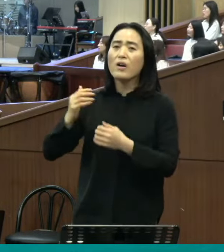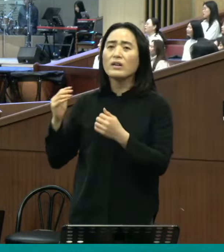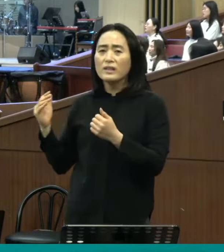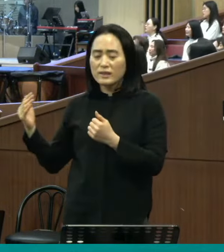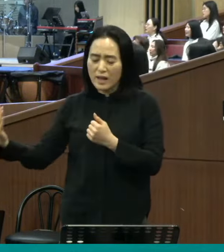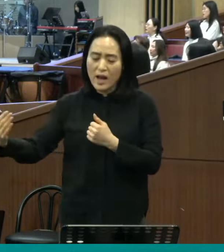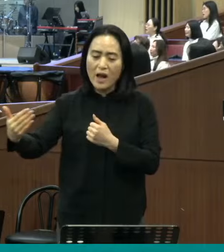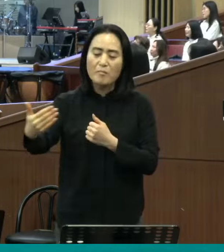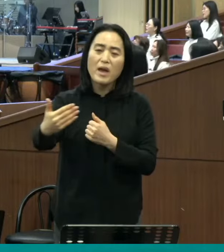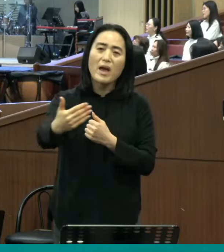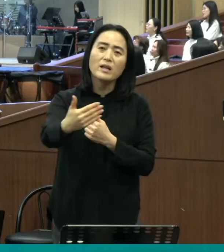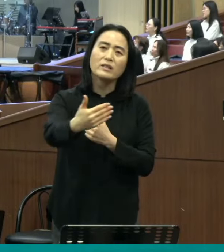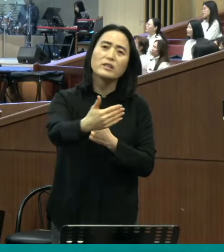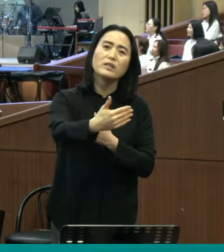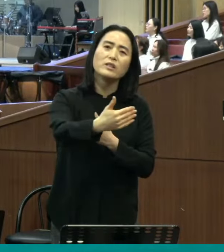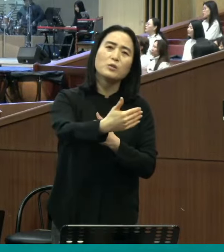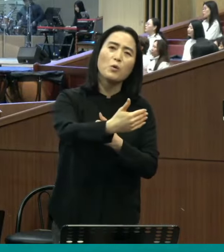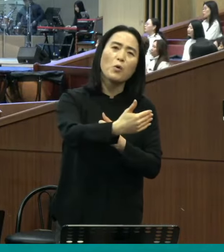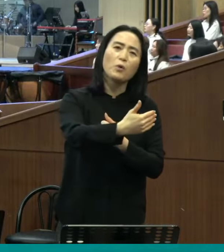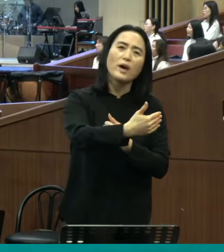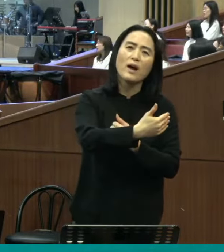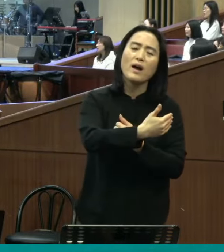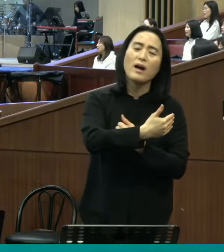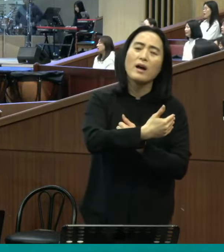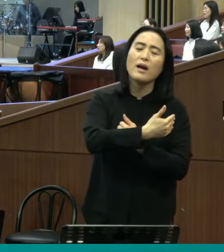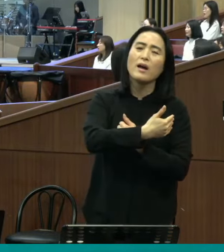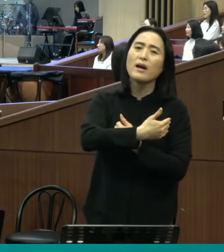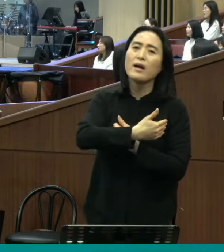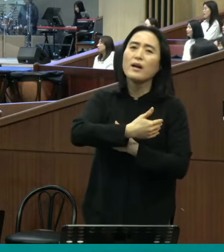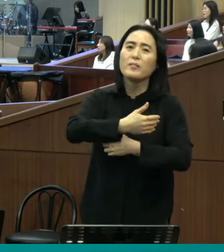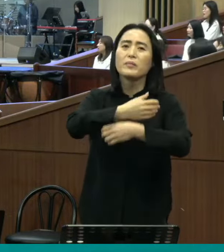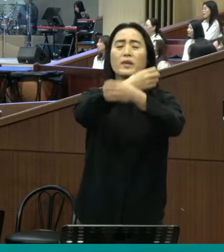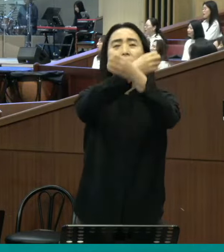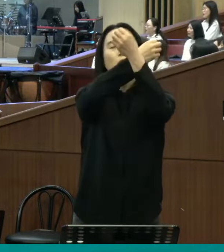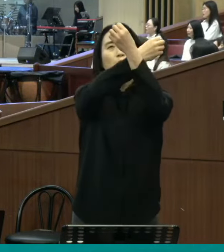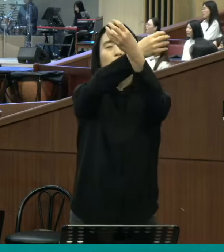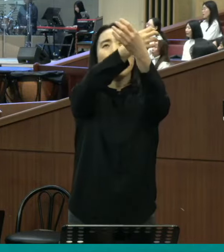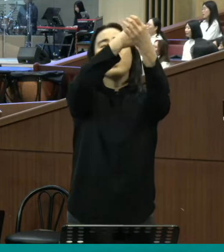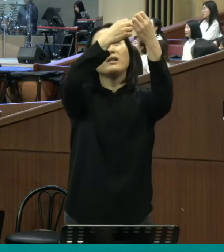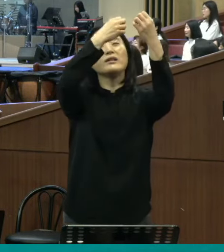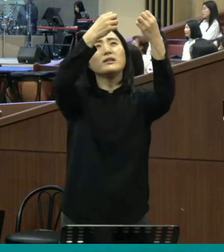상처를 싸매시 별들의 수를 세시며